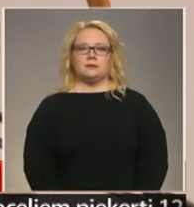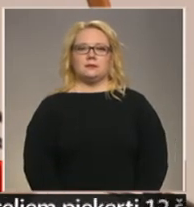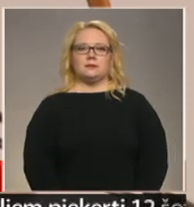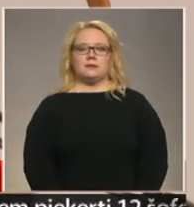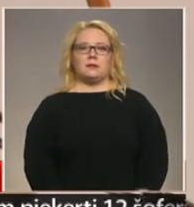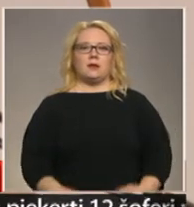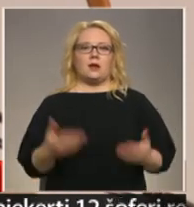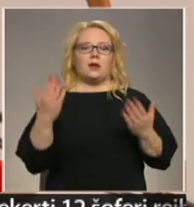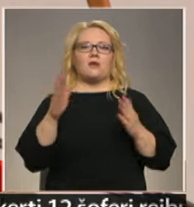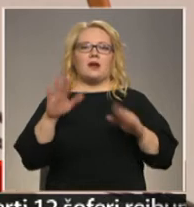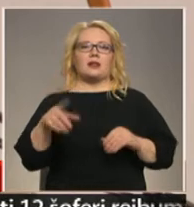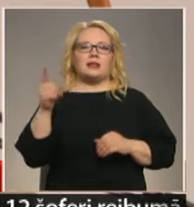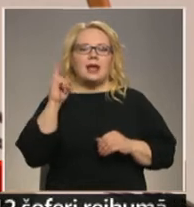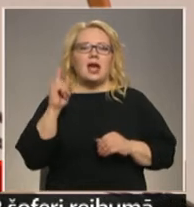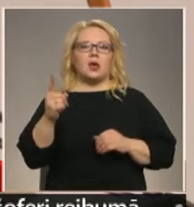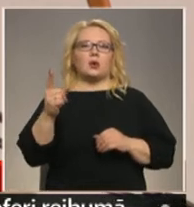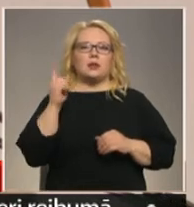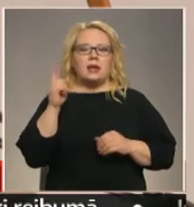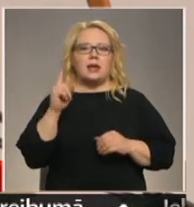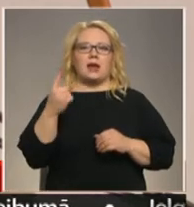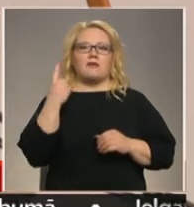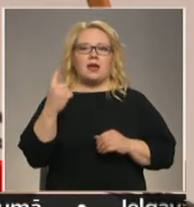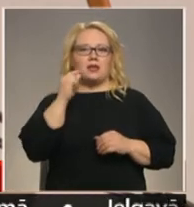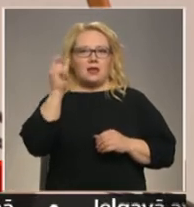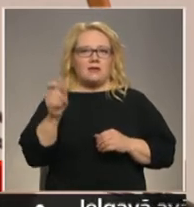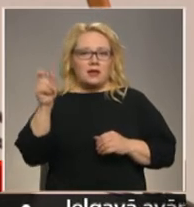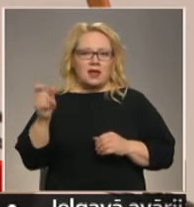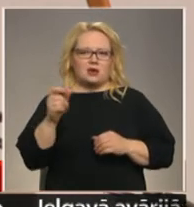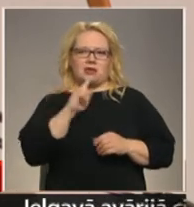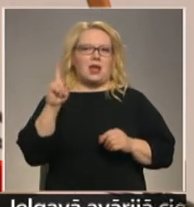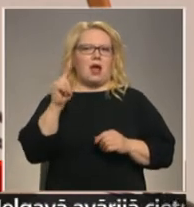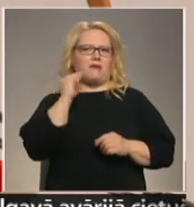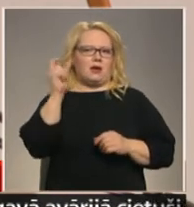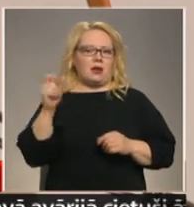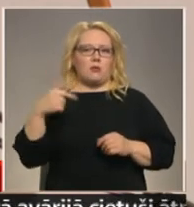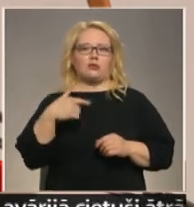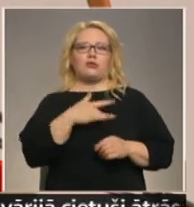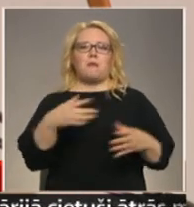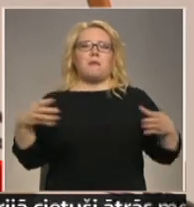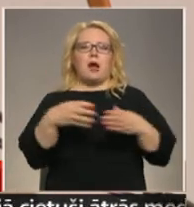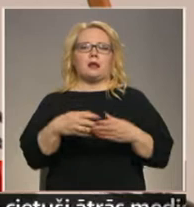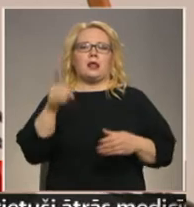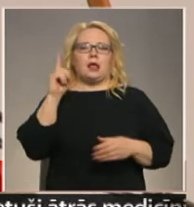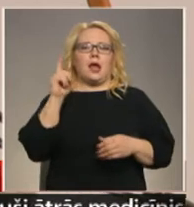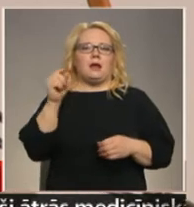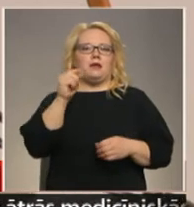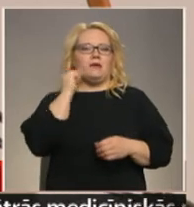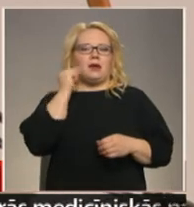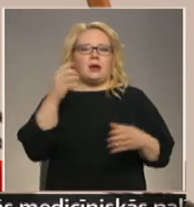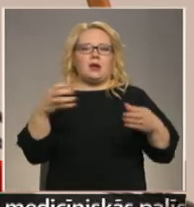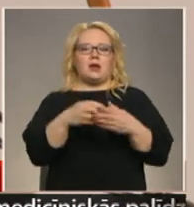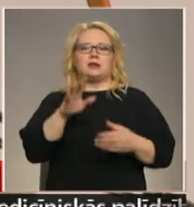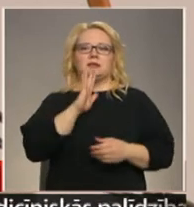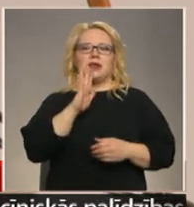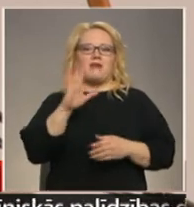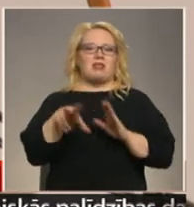Un lai nav tikai vienīgi vieni vīrieši, lai nedomā, ka mūsu partija ir nu, tāda, kas sievietes nevēra,